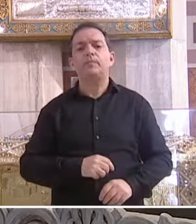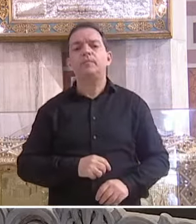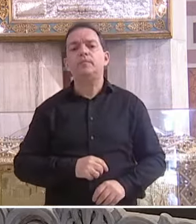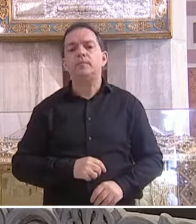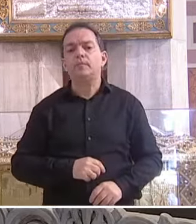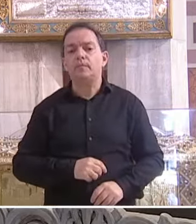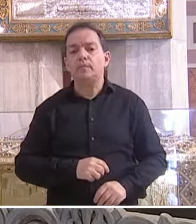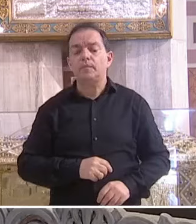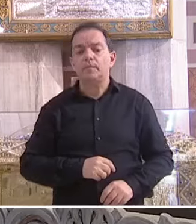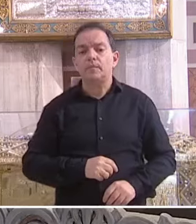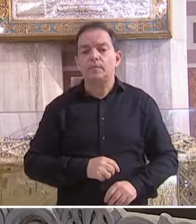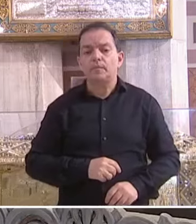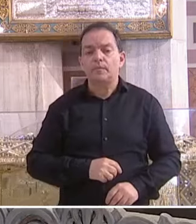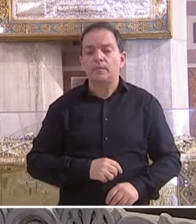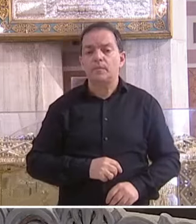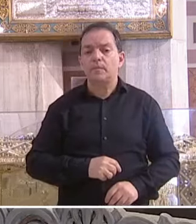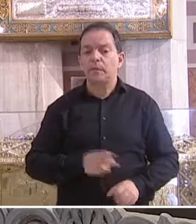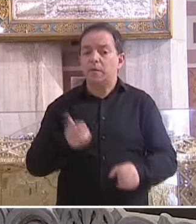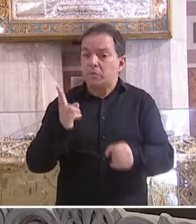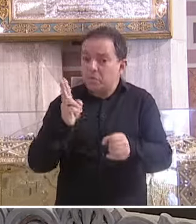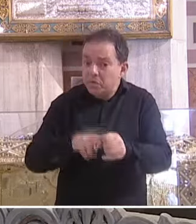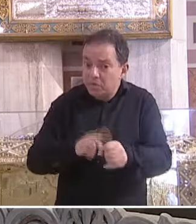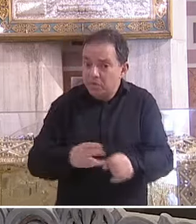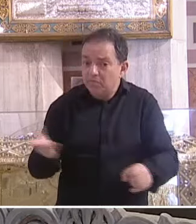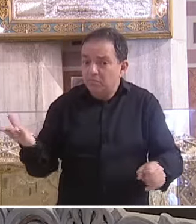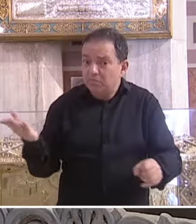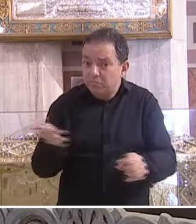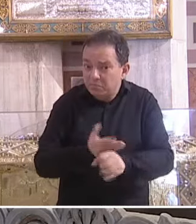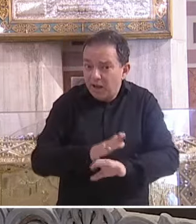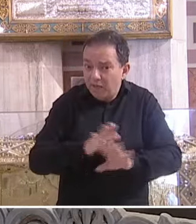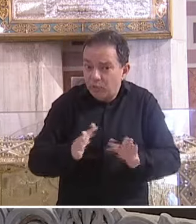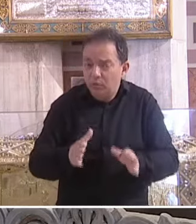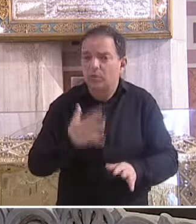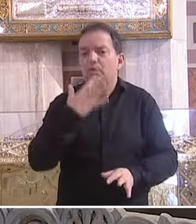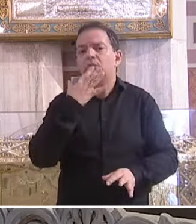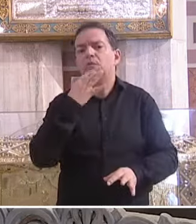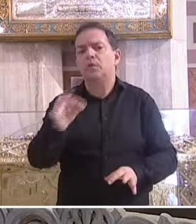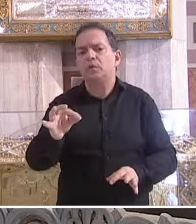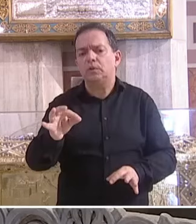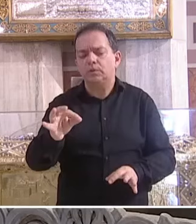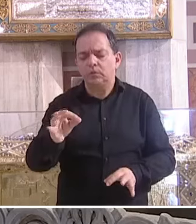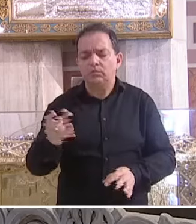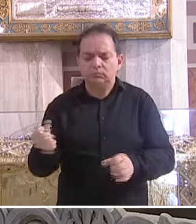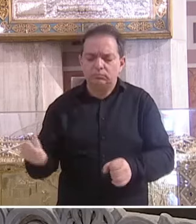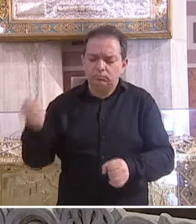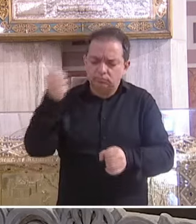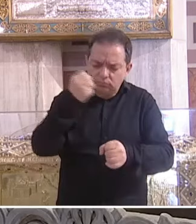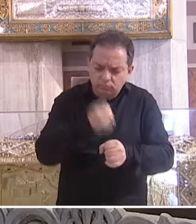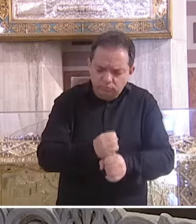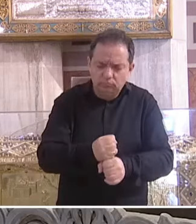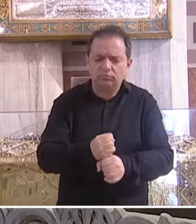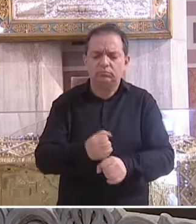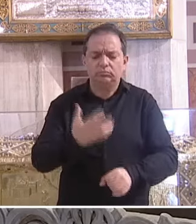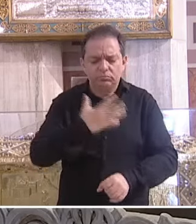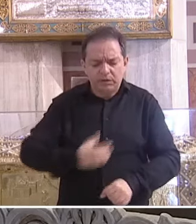εξαιτίας αυτού του γεγονότος, ανήλθε στον Οικουμενικό Θρόνο κατηφής και